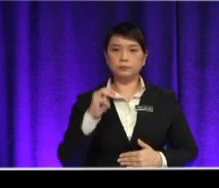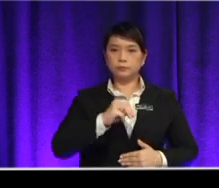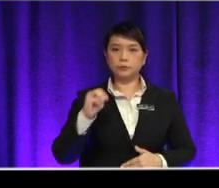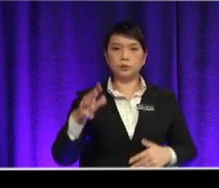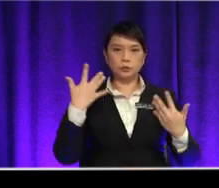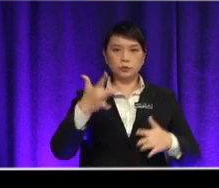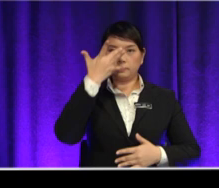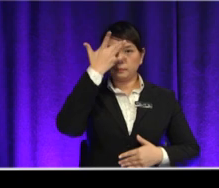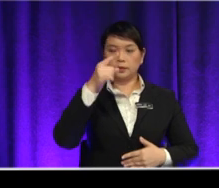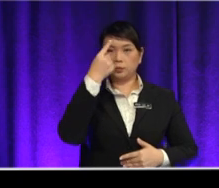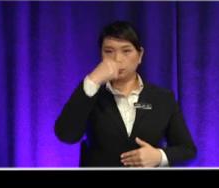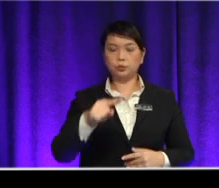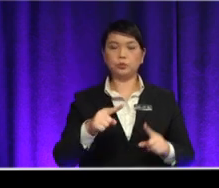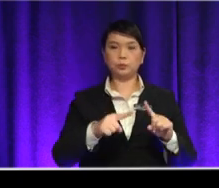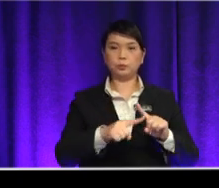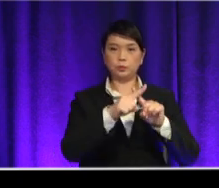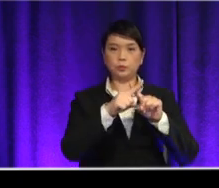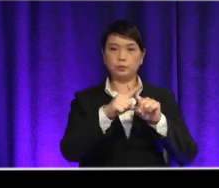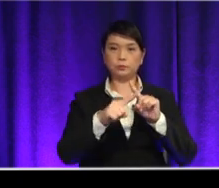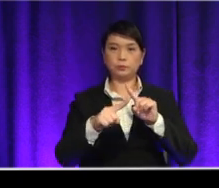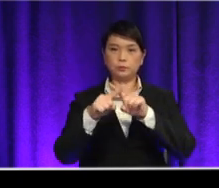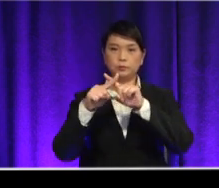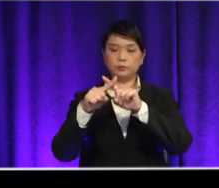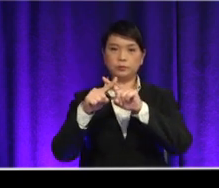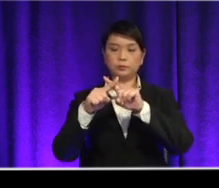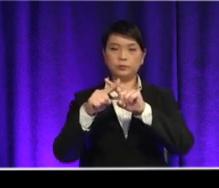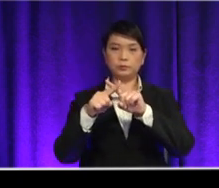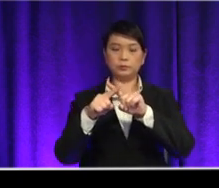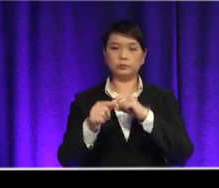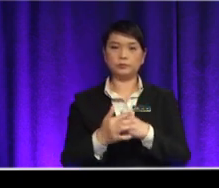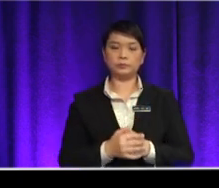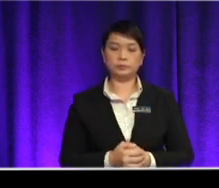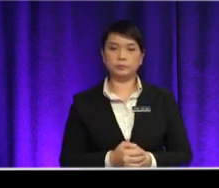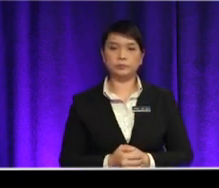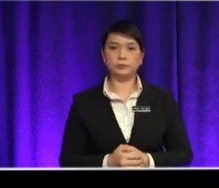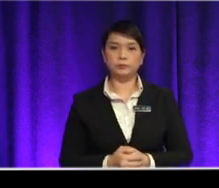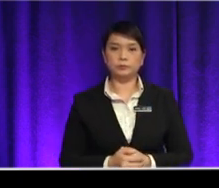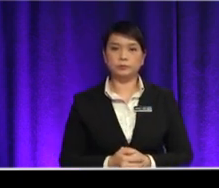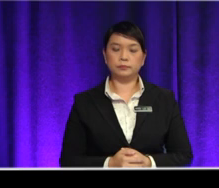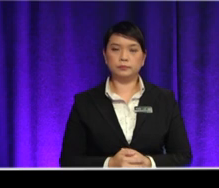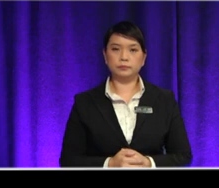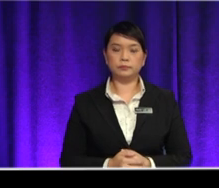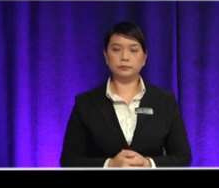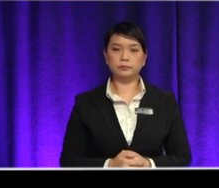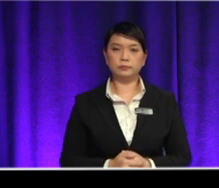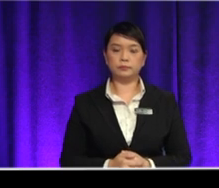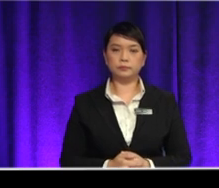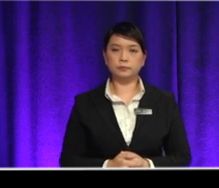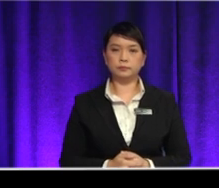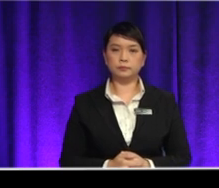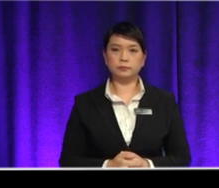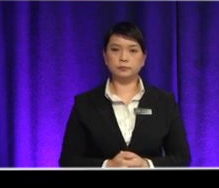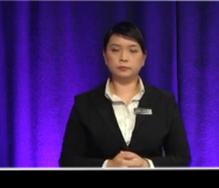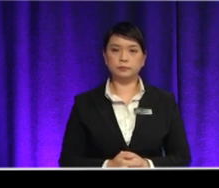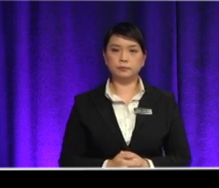Jadi saya agak laju sikit dekat sini. Okey, seterusnya murid plotlah nilai tersebut seperti ini. 1,